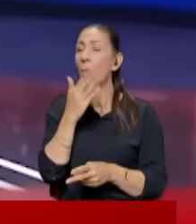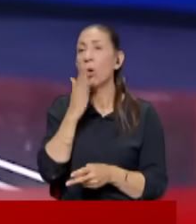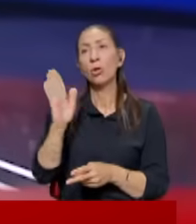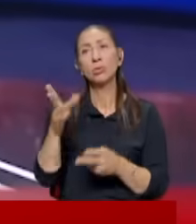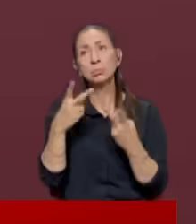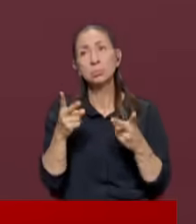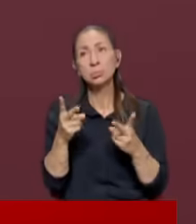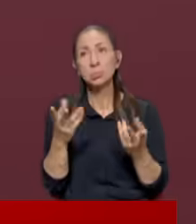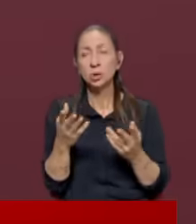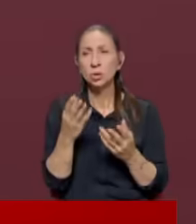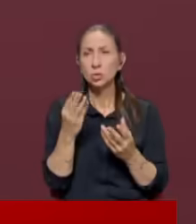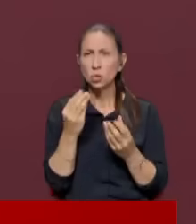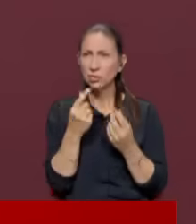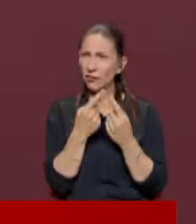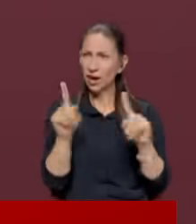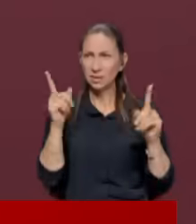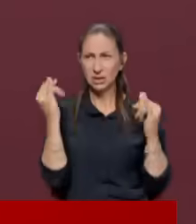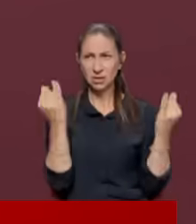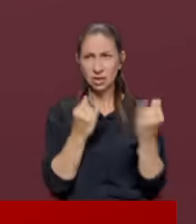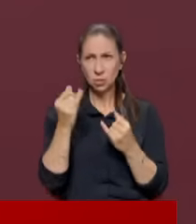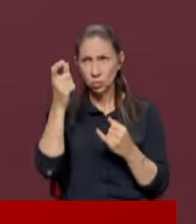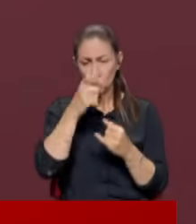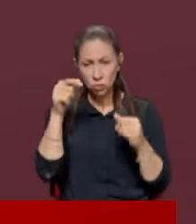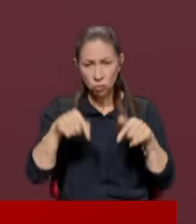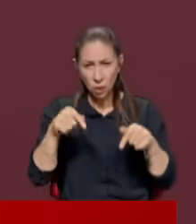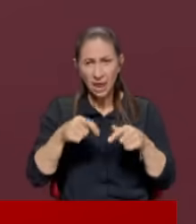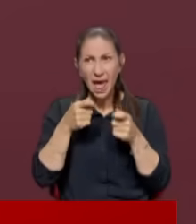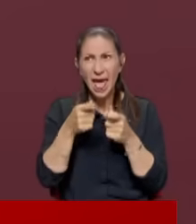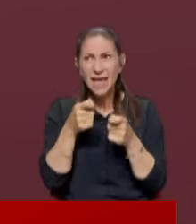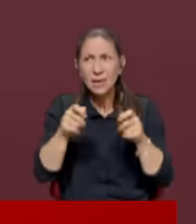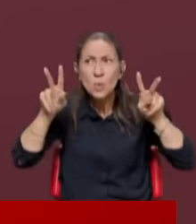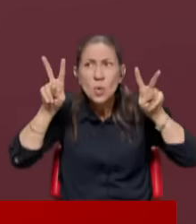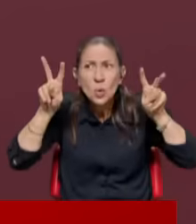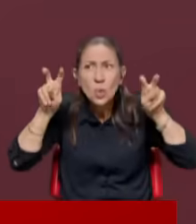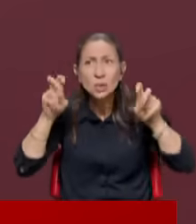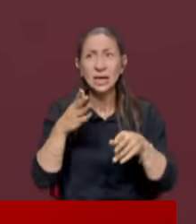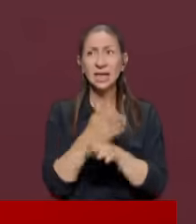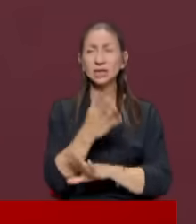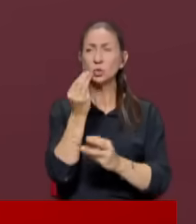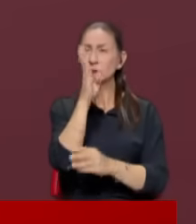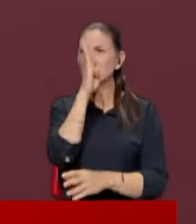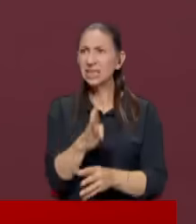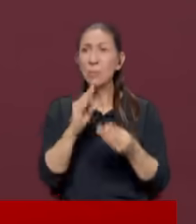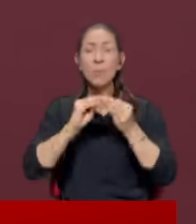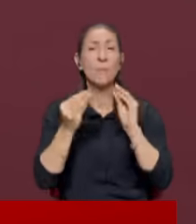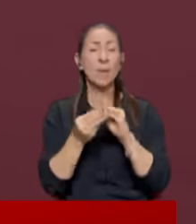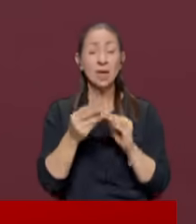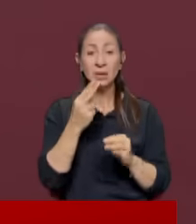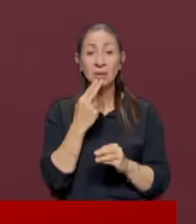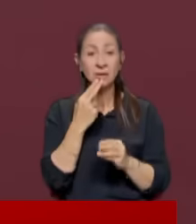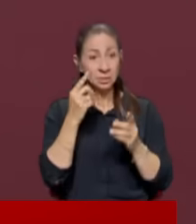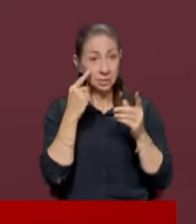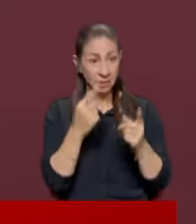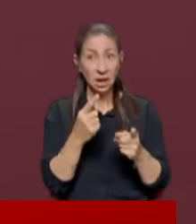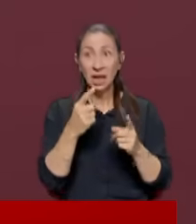okullara gönderebilmeli. Çok marjinal bir tartışma. Ülkemizde şu anda eğitim meselesi gerçekten çok ciddi bir sorun. Kadınlar